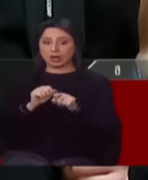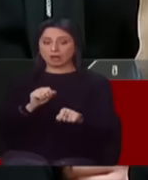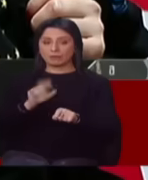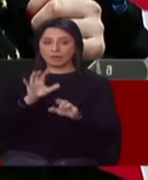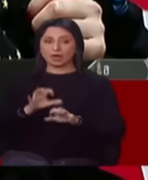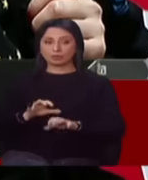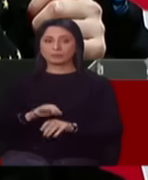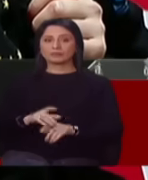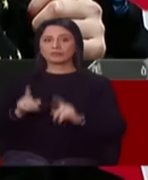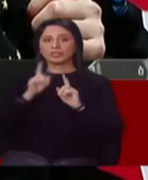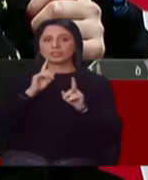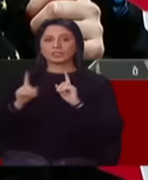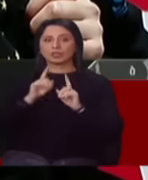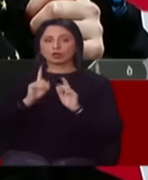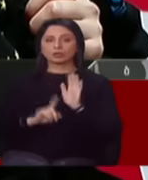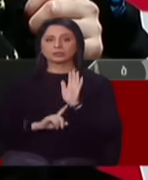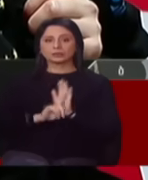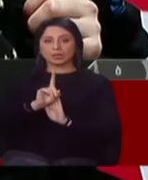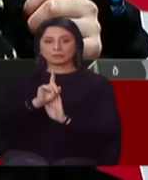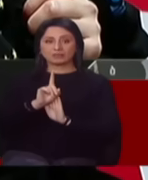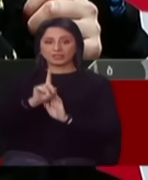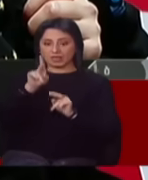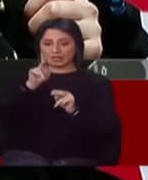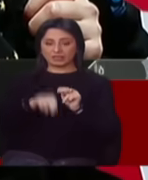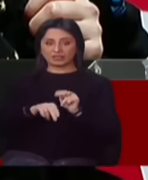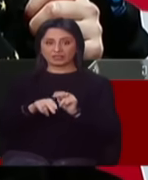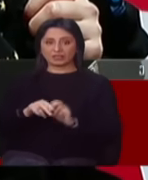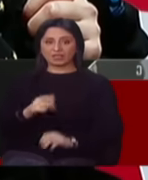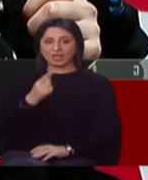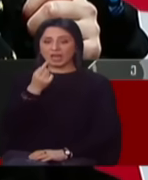ამ კანონს, ხდომა დაიწყო და დასრულდა